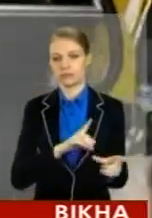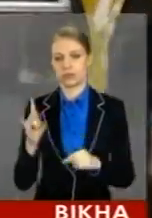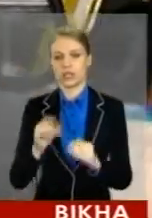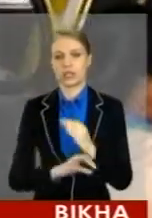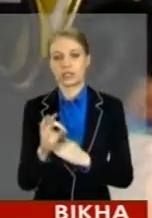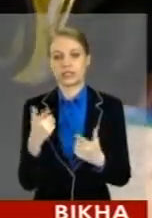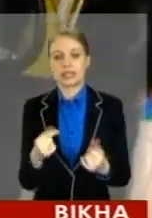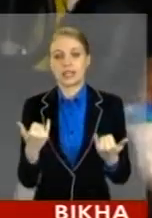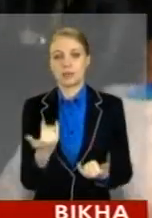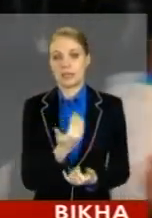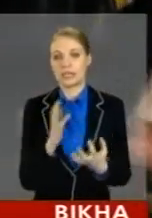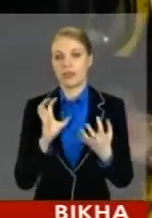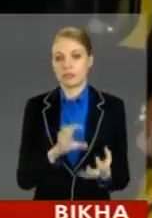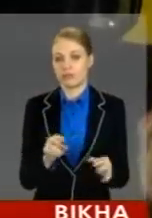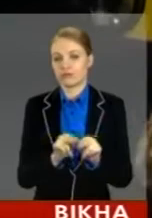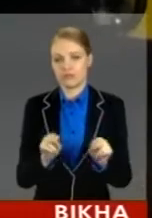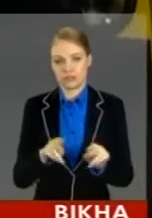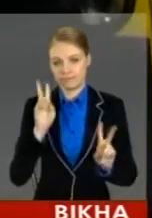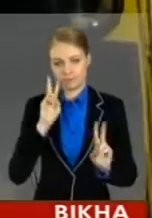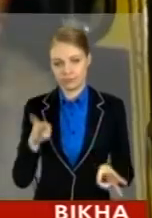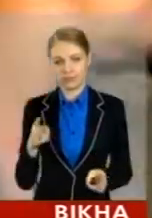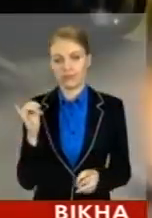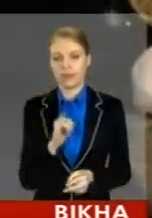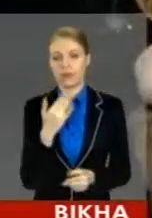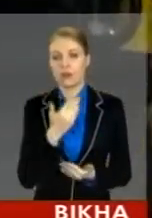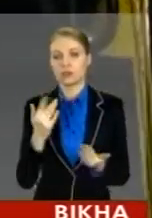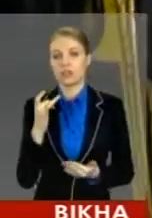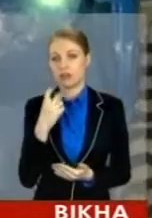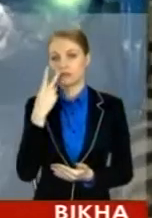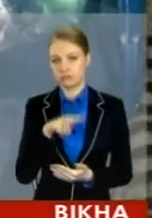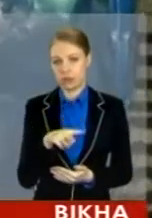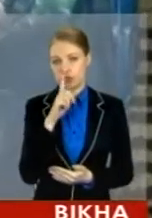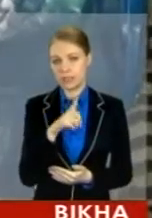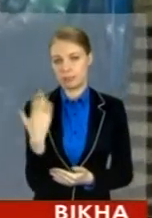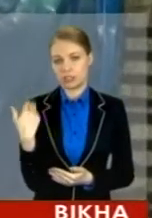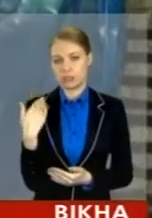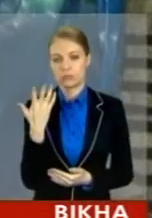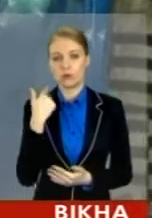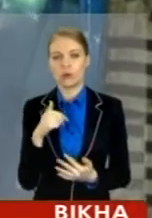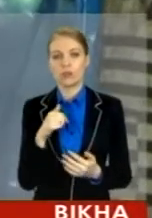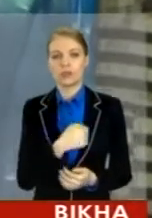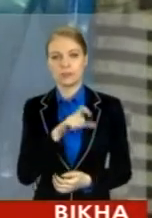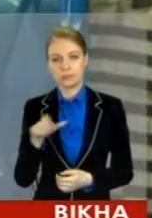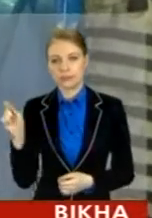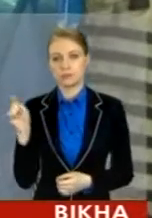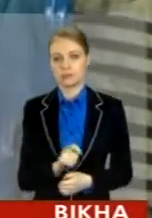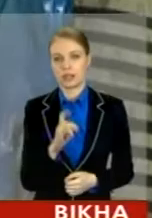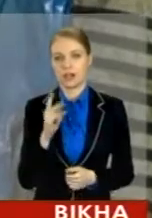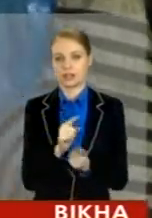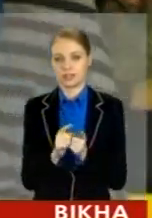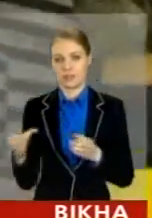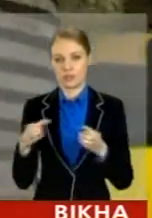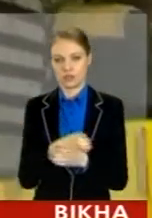де тепер їхній автобус вчителі і гадки не мають останній раз бачили його місяць тому коли бійці приїхали на ротацію